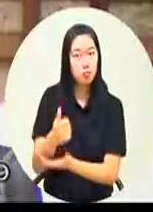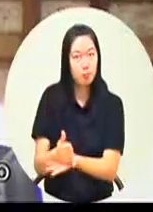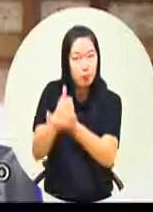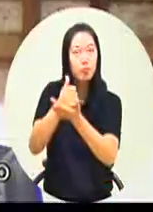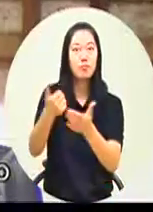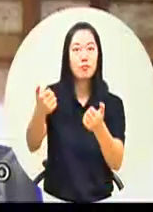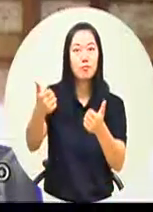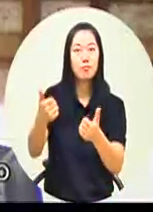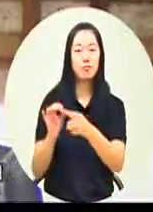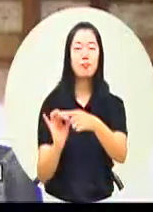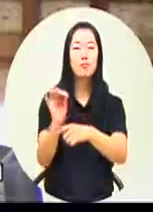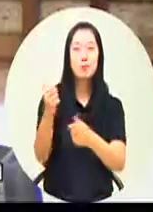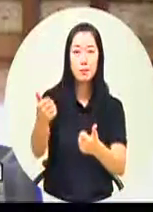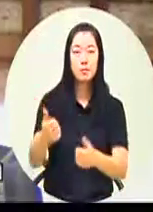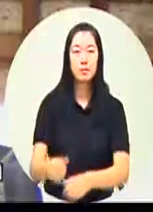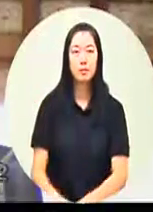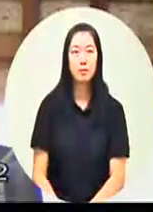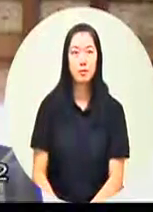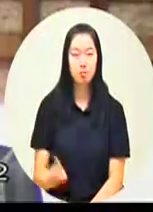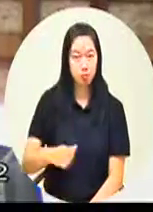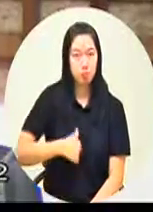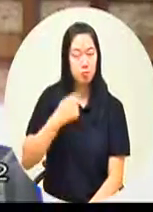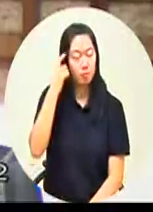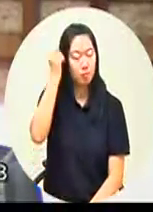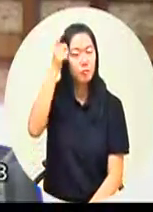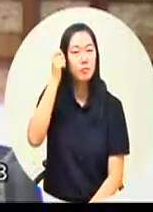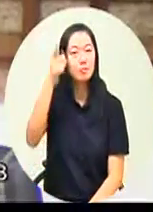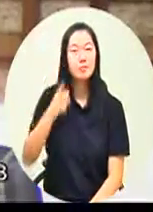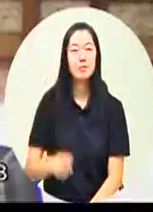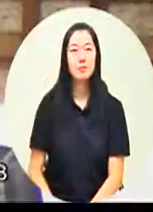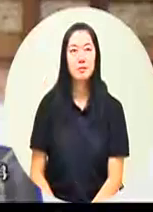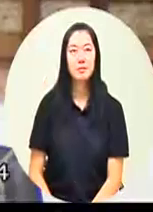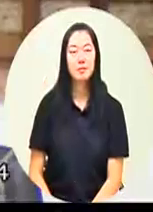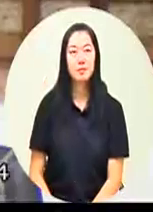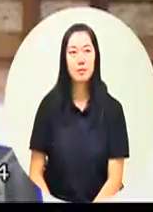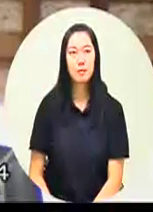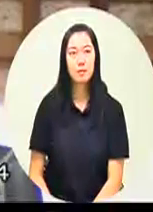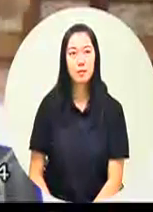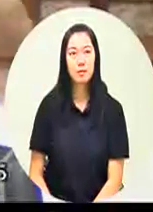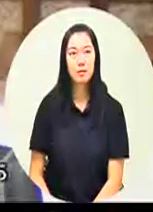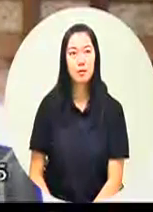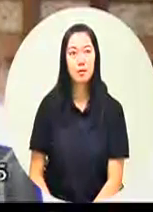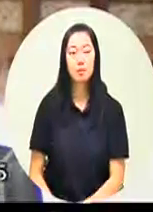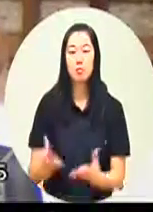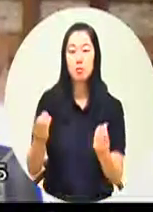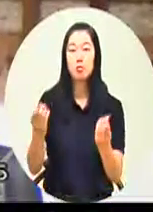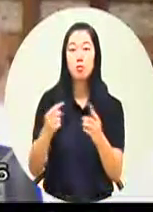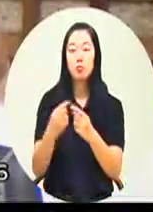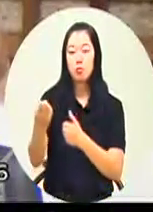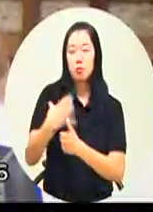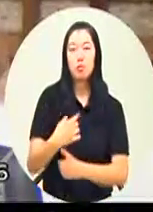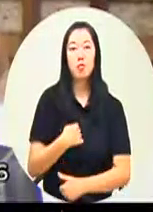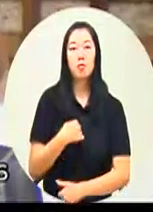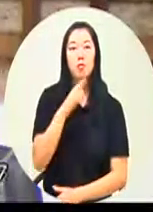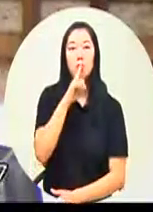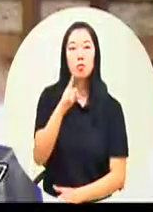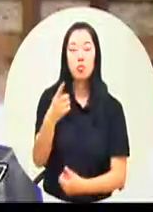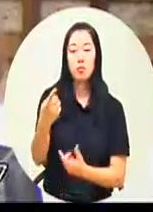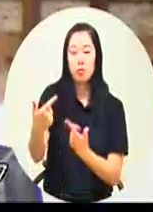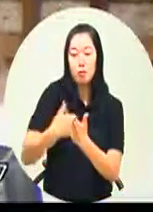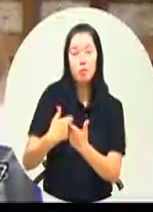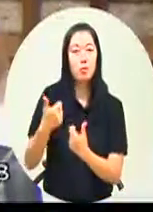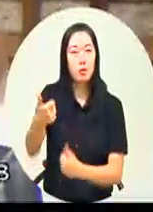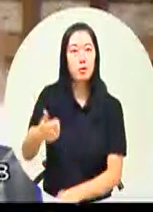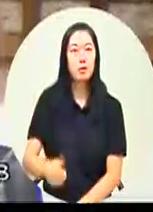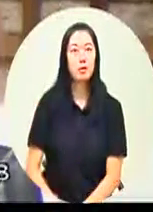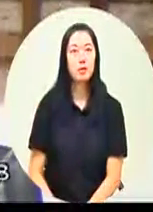这起舞团队里面上英明的啦，上英明的，唔是我来跟你娱乐吼，对我拢无人咧跟我讲着我心内话，我跟他讲真